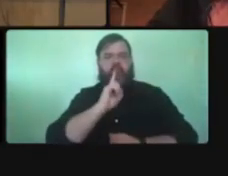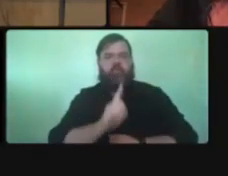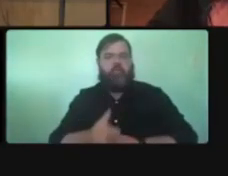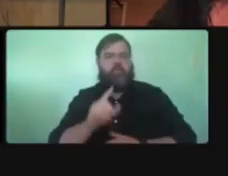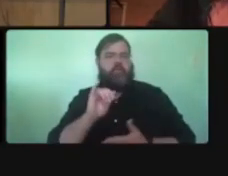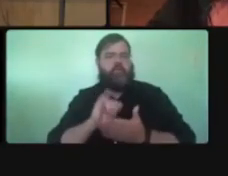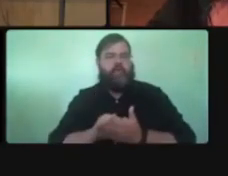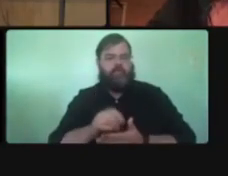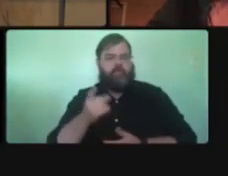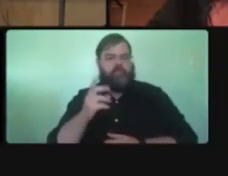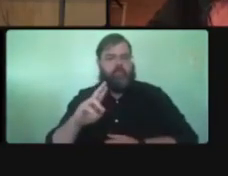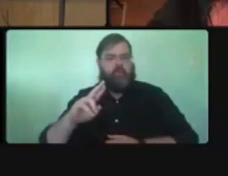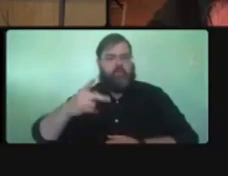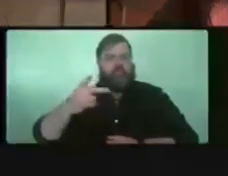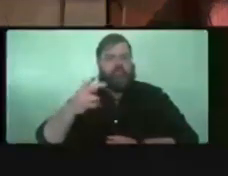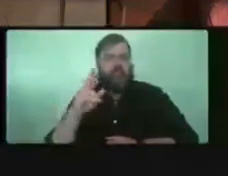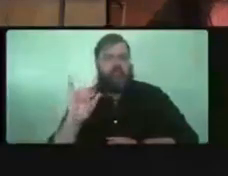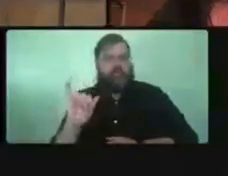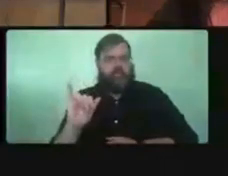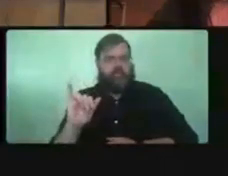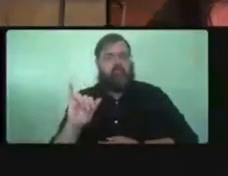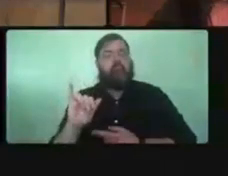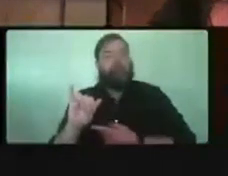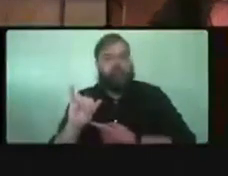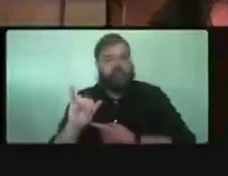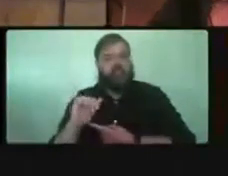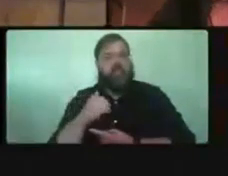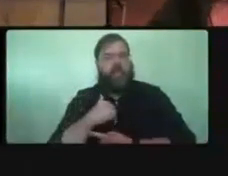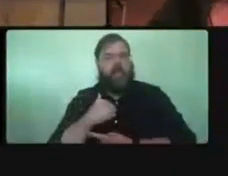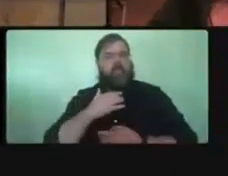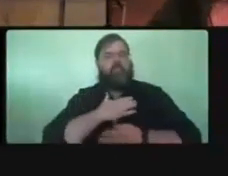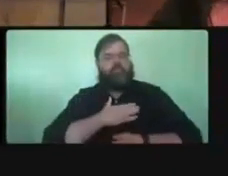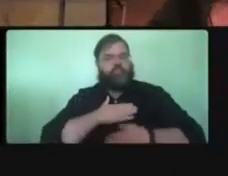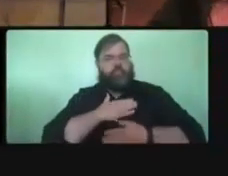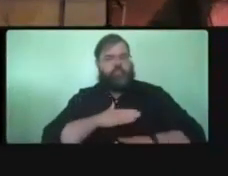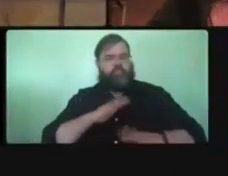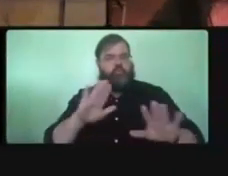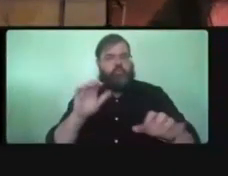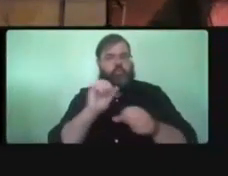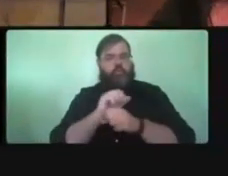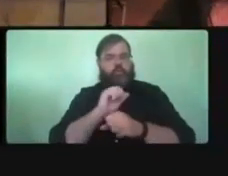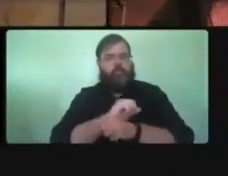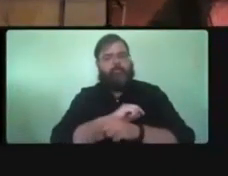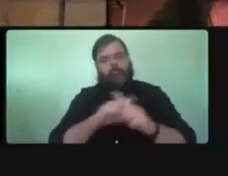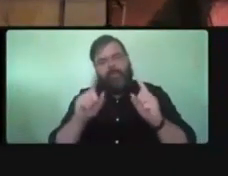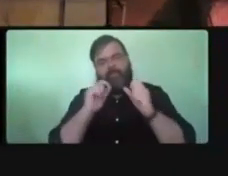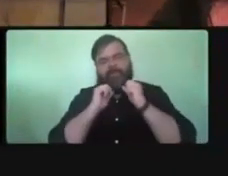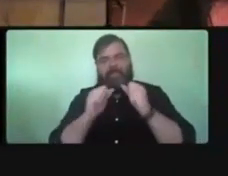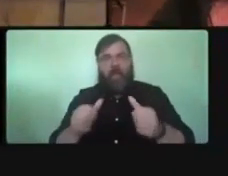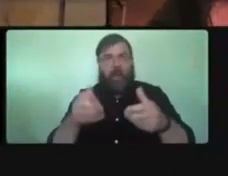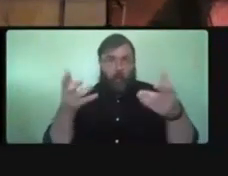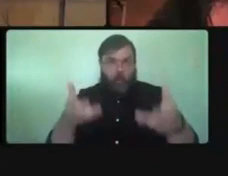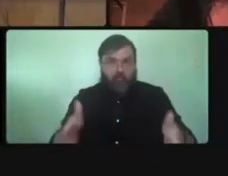tukumbuke wale ambao wameweza kufanya kazi nzuri kufikia